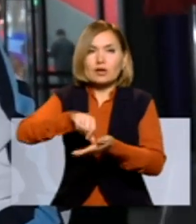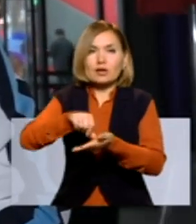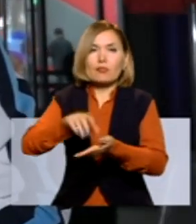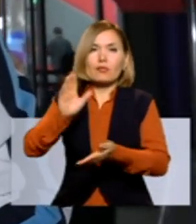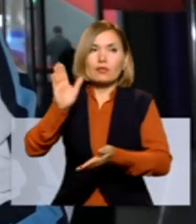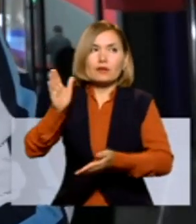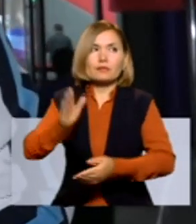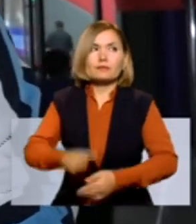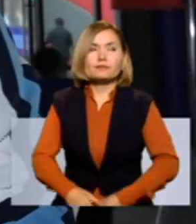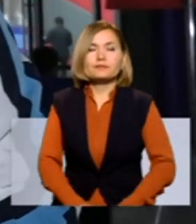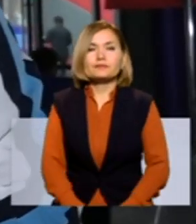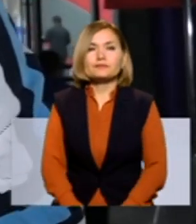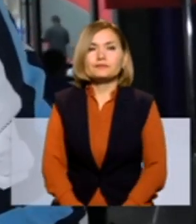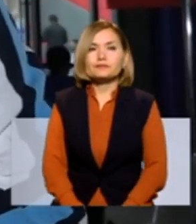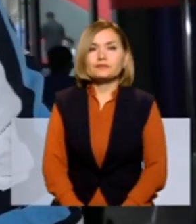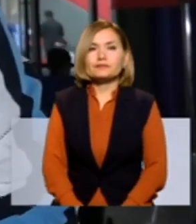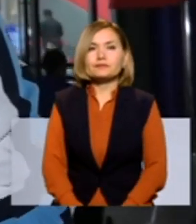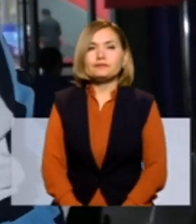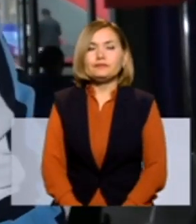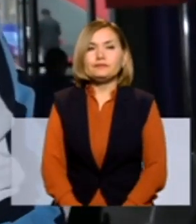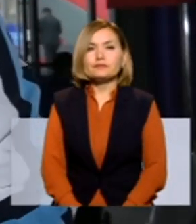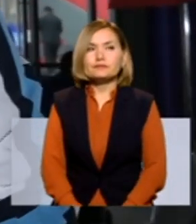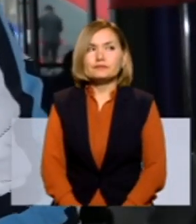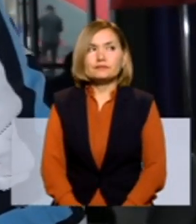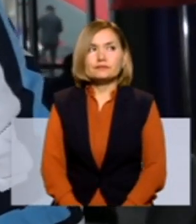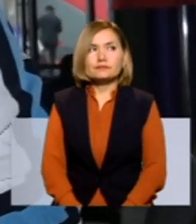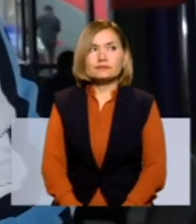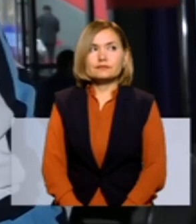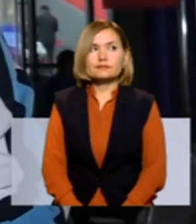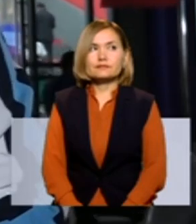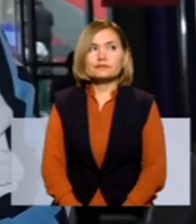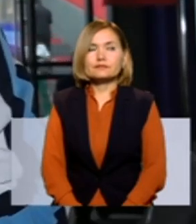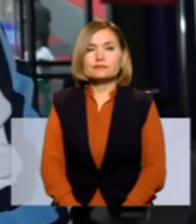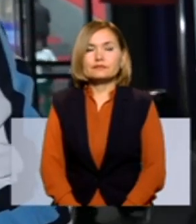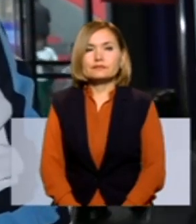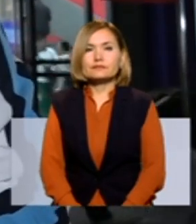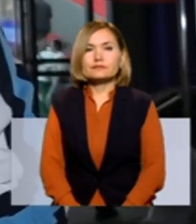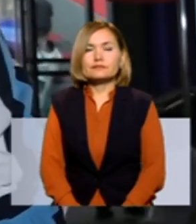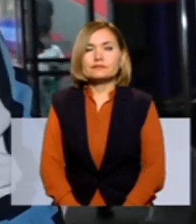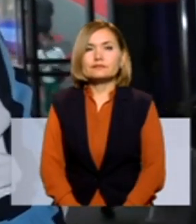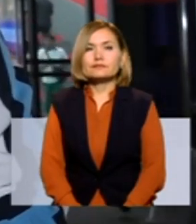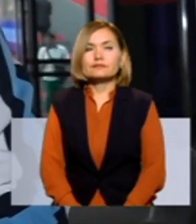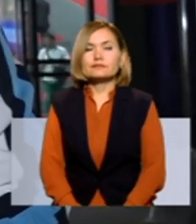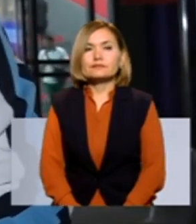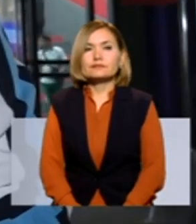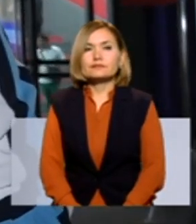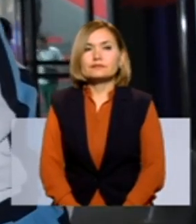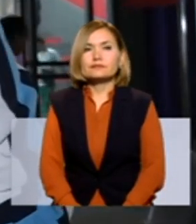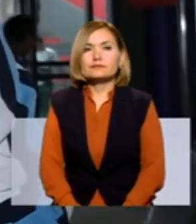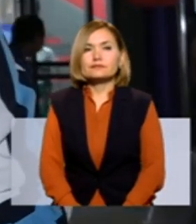түйінделеді. Шерхан Жамбылұлы, Саясат Дүйсенбиев, Қазақстан ұлттық арнасы, Қытай Халық Республикасы, Ханчжоу.